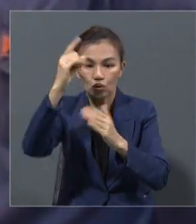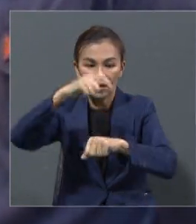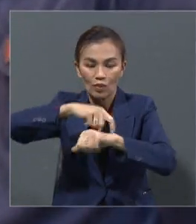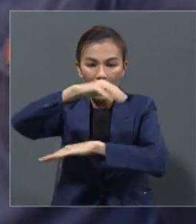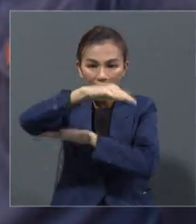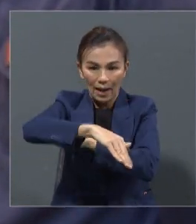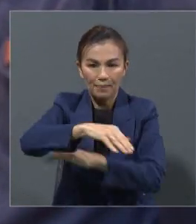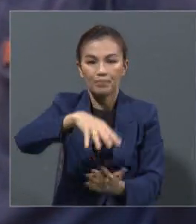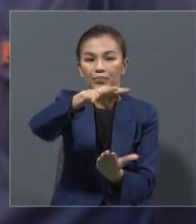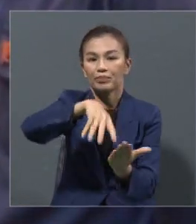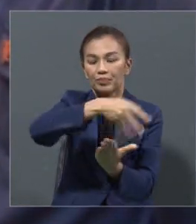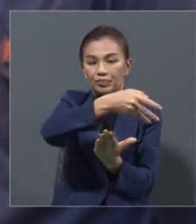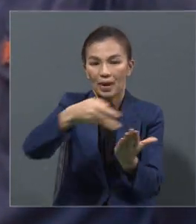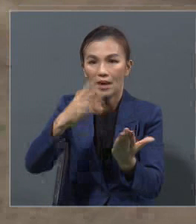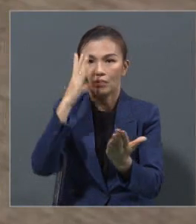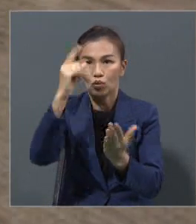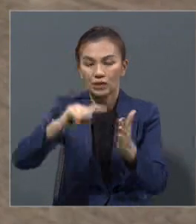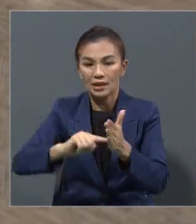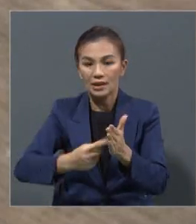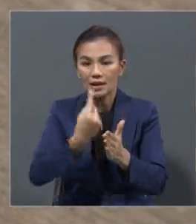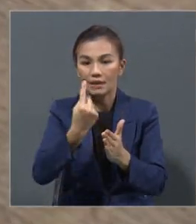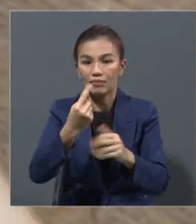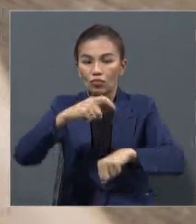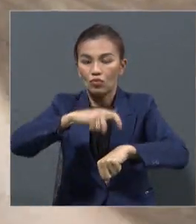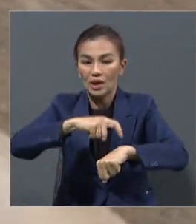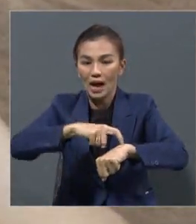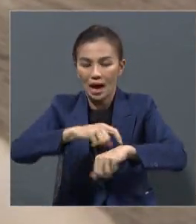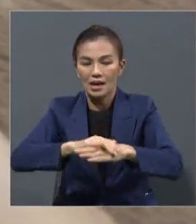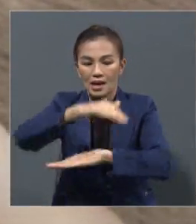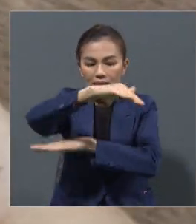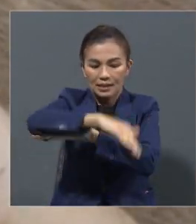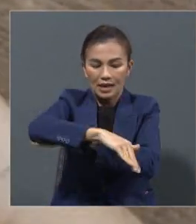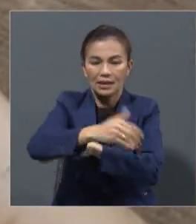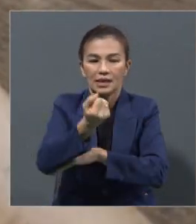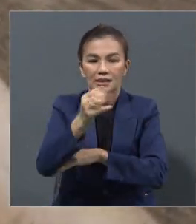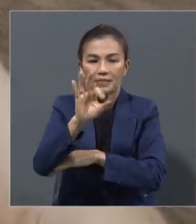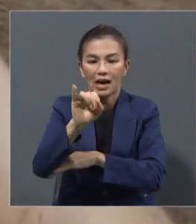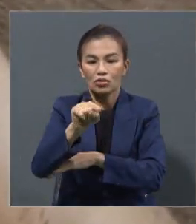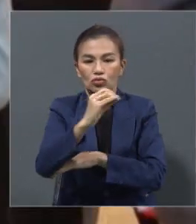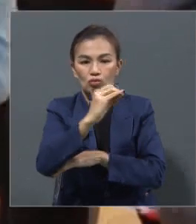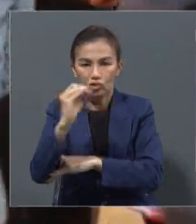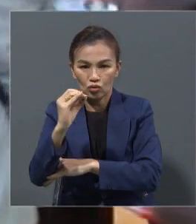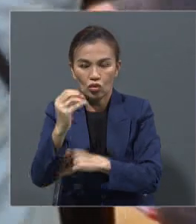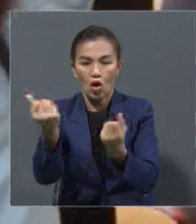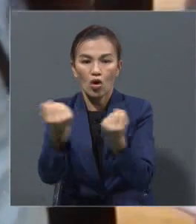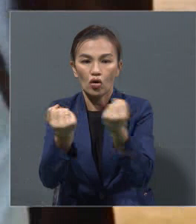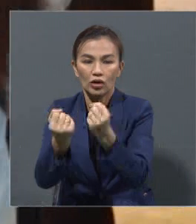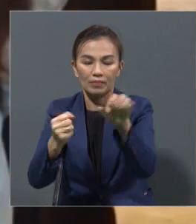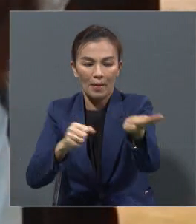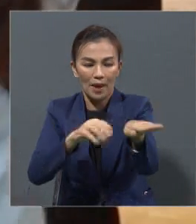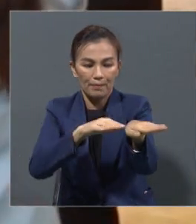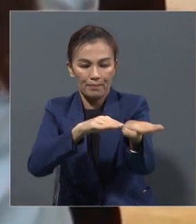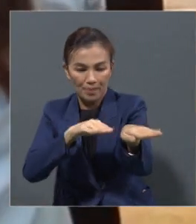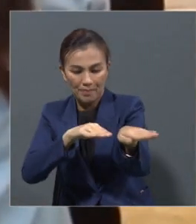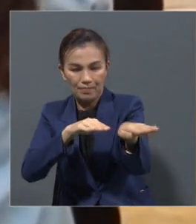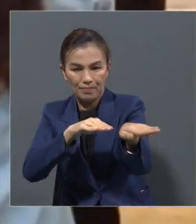แผนเนี่ยระบุว่าจะเริ่มขนเที่ยวแรกเวลา 19:00น 19:00นนะครับรถเทรลเลอร์ท้ายเรียบ 4